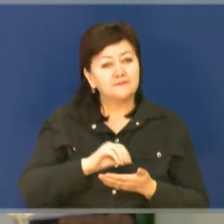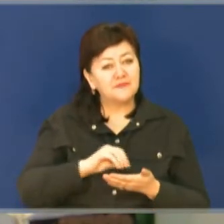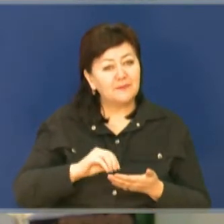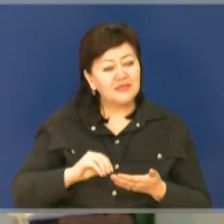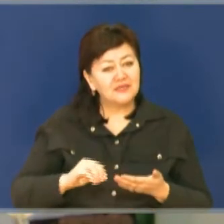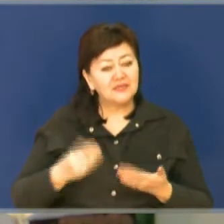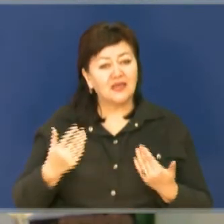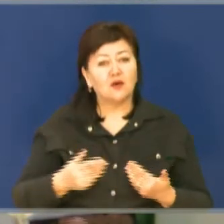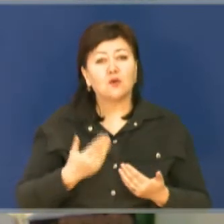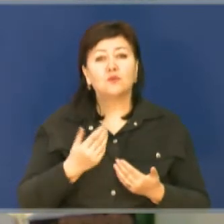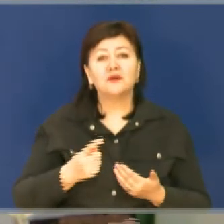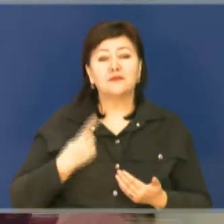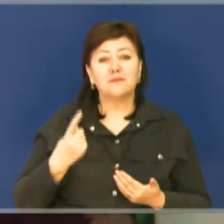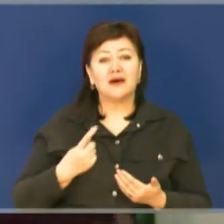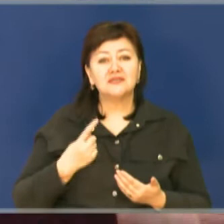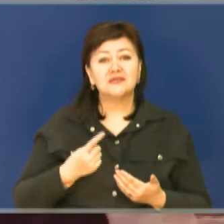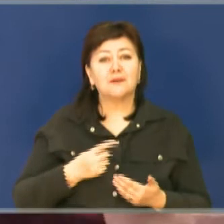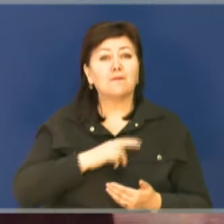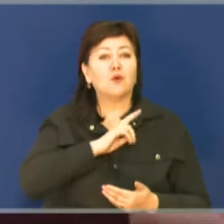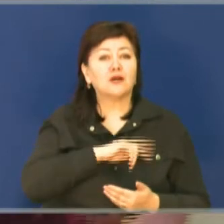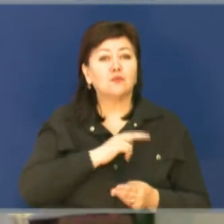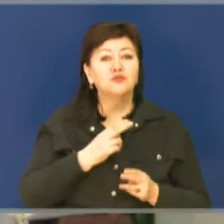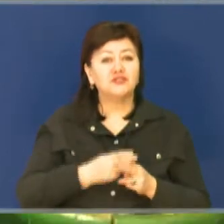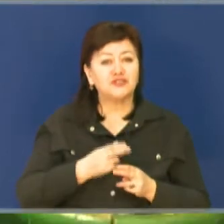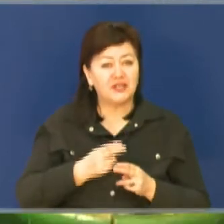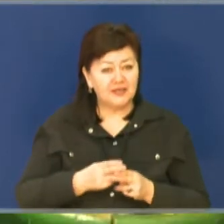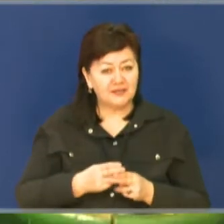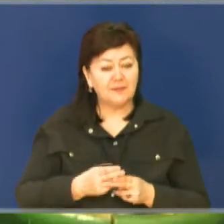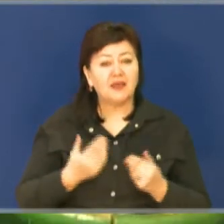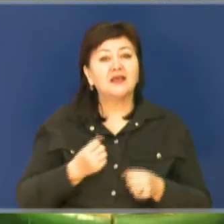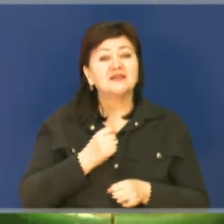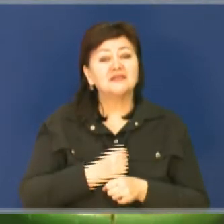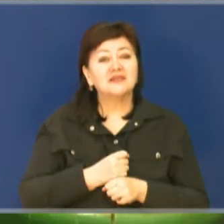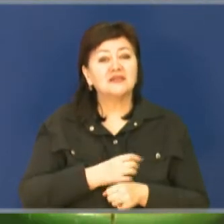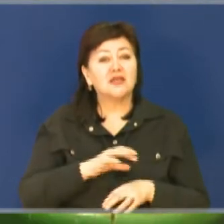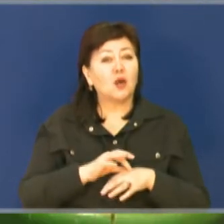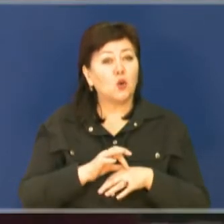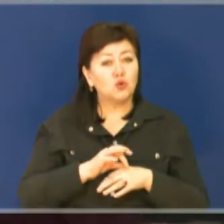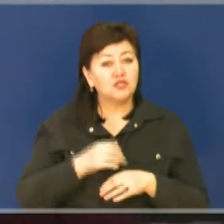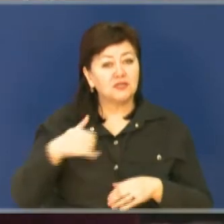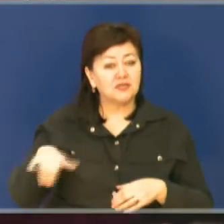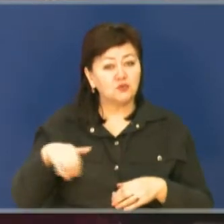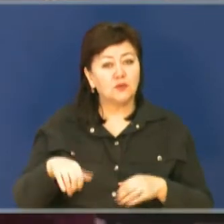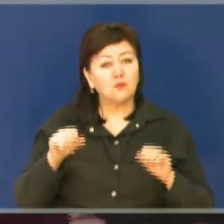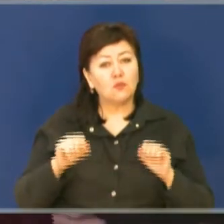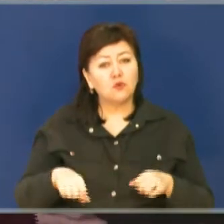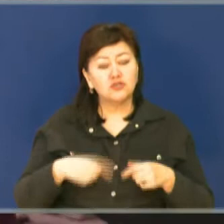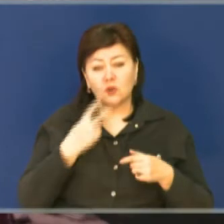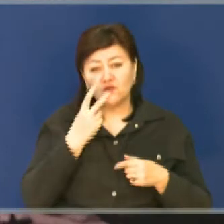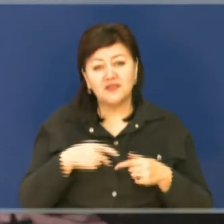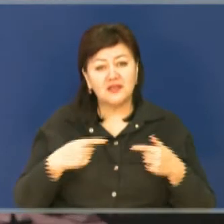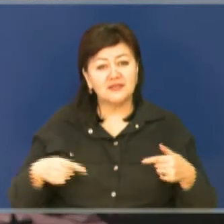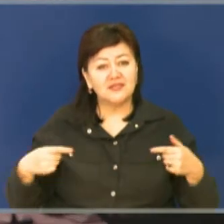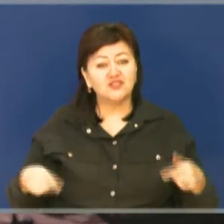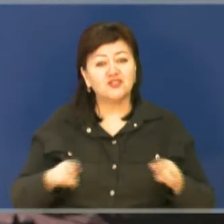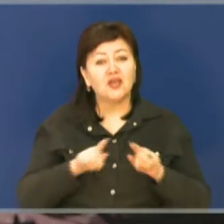изготовлению предметов из железа. Для своих родственников он сделал специальную кожаную сумку. Также здесь можно увидеть разные шкатулки, сделанные его